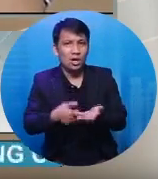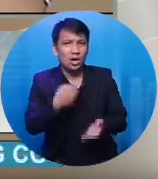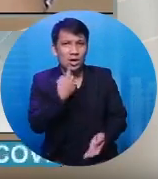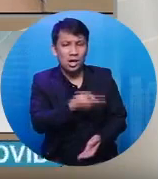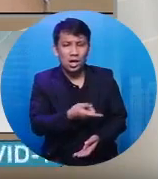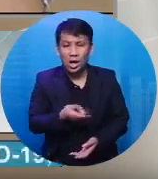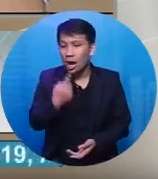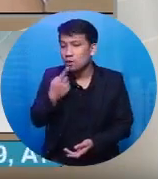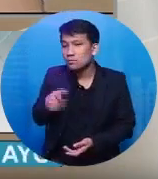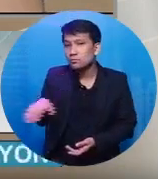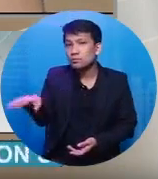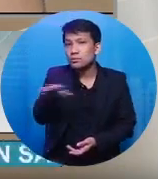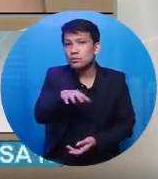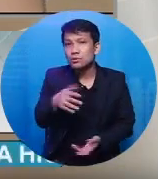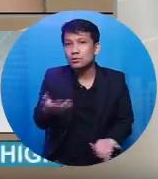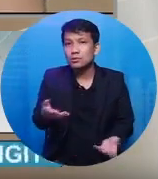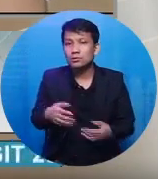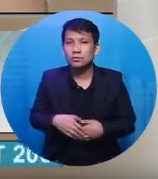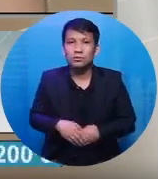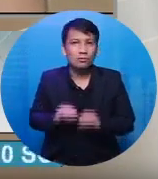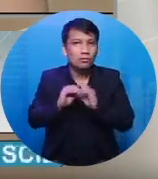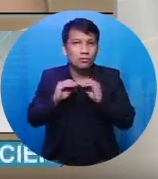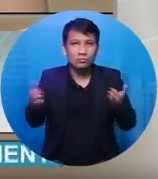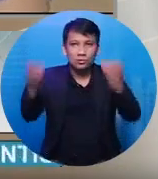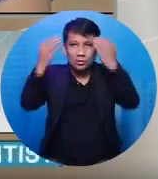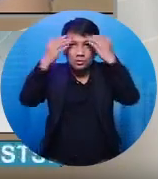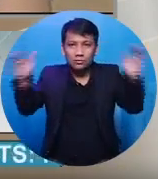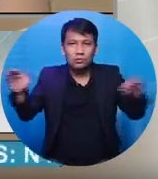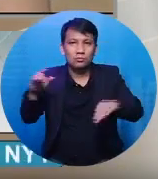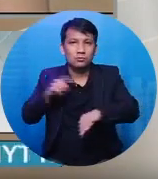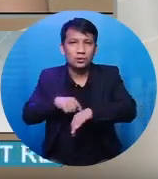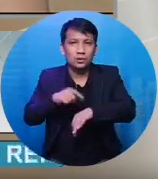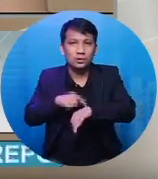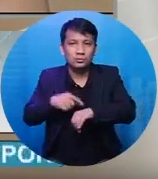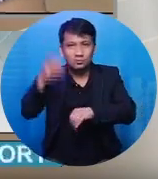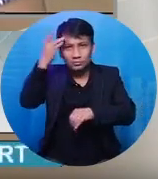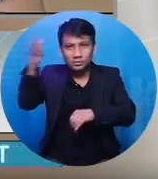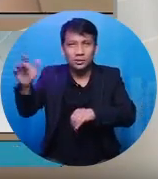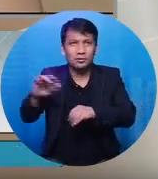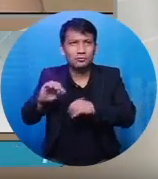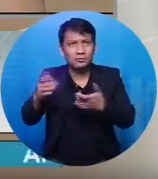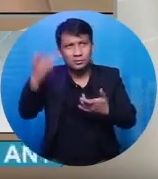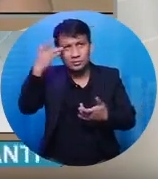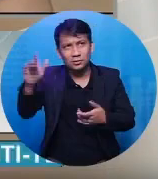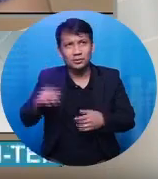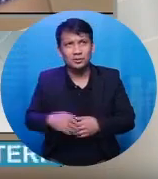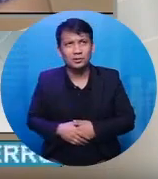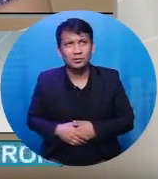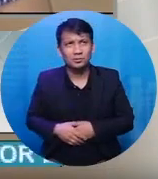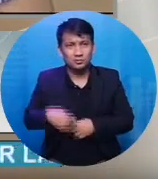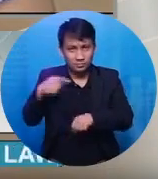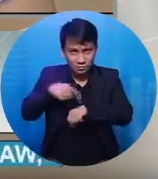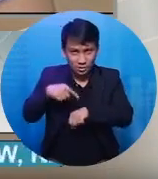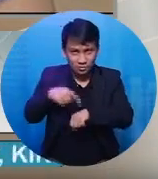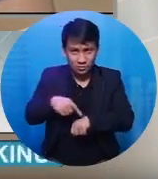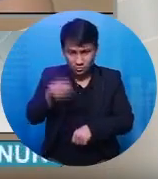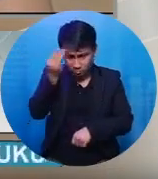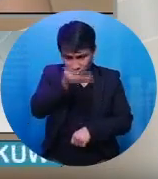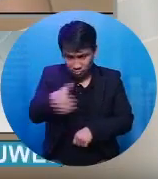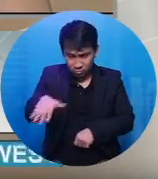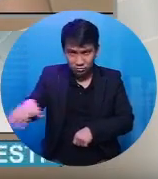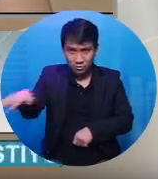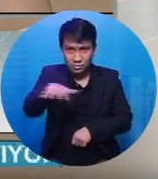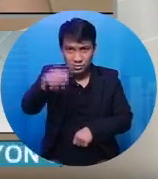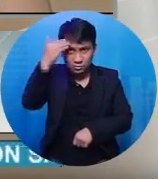sinabi mo sa kanila? You don't have knowledge and intelligence. Ano? Tama ba yung nasabihan mo ang mga